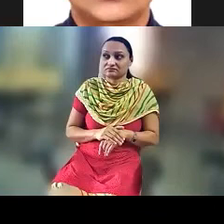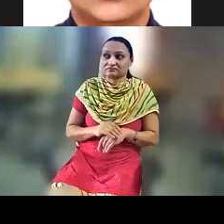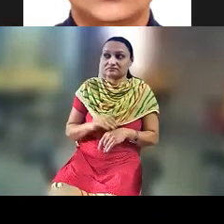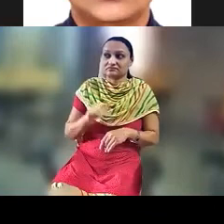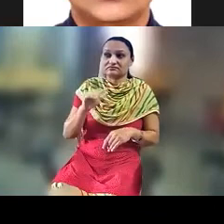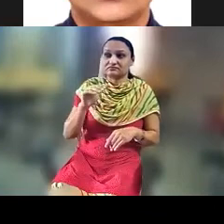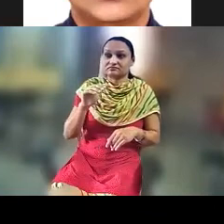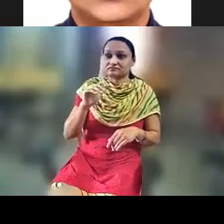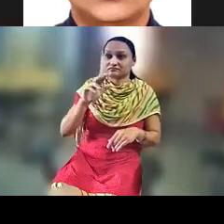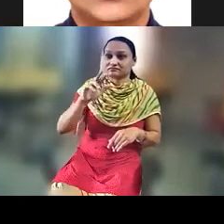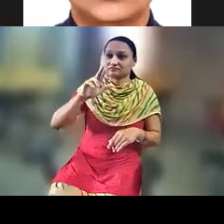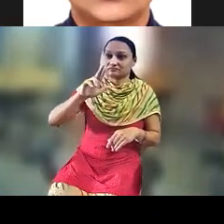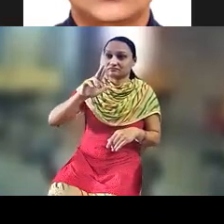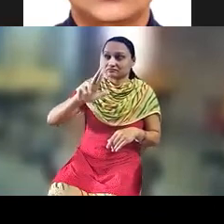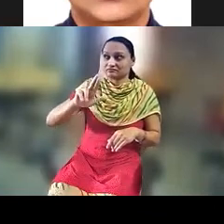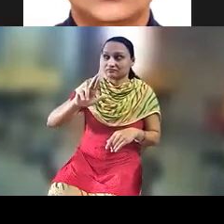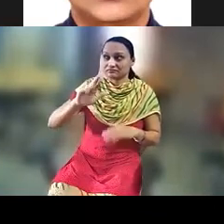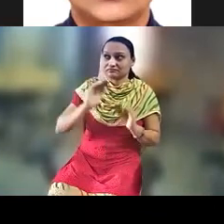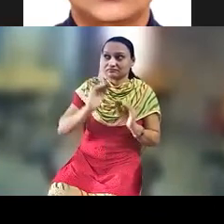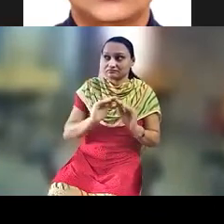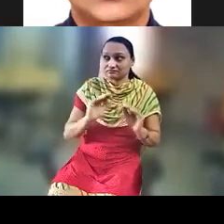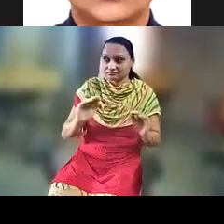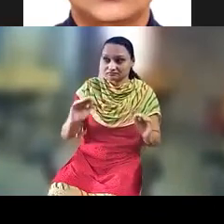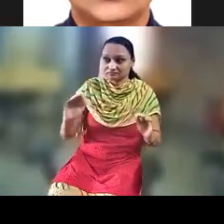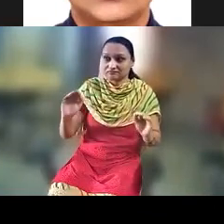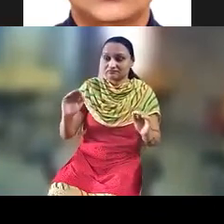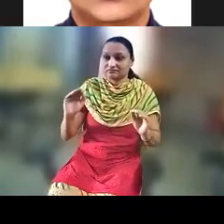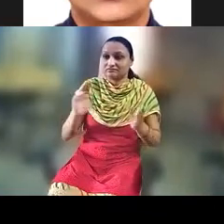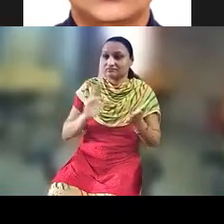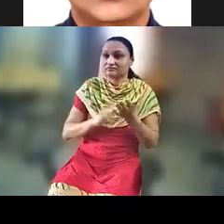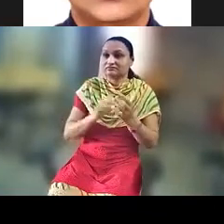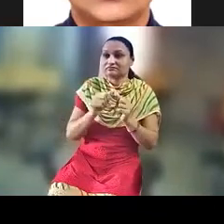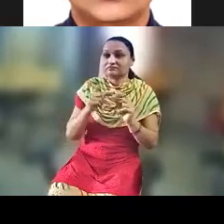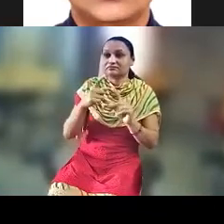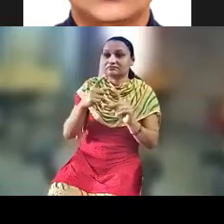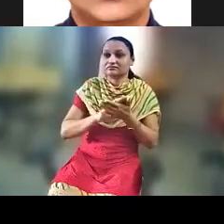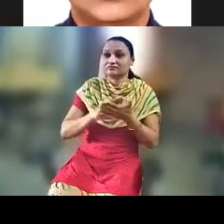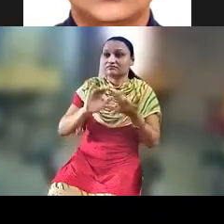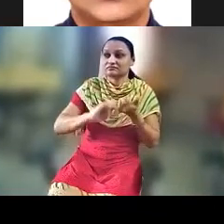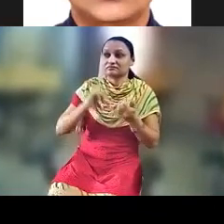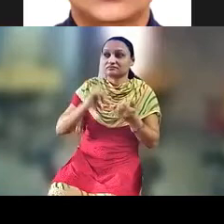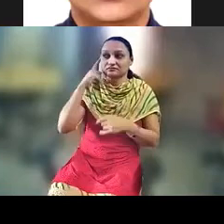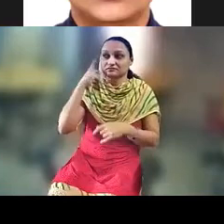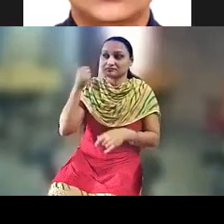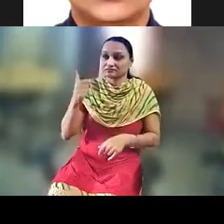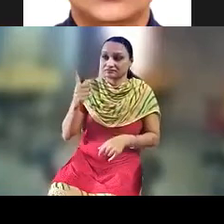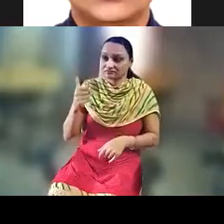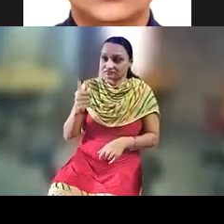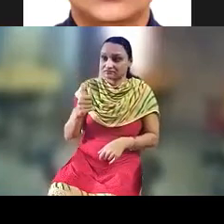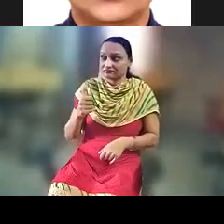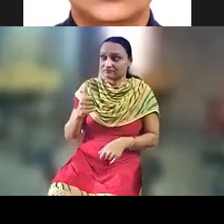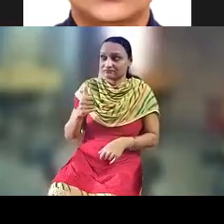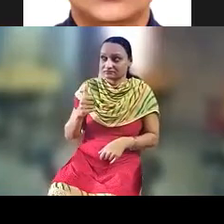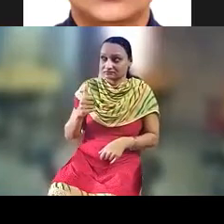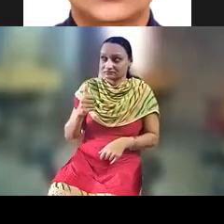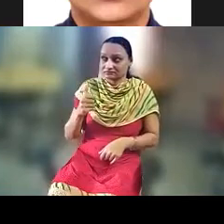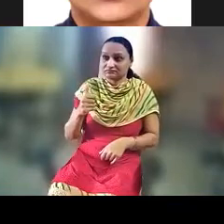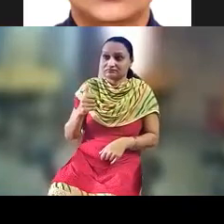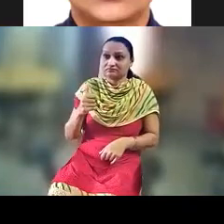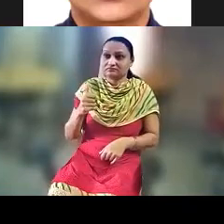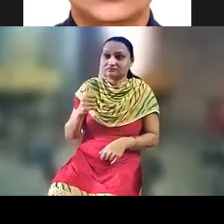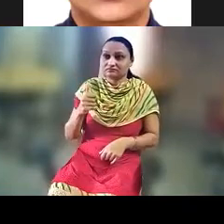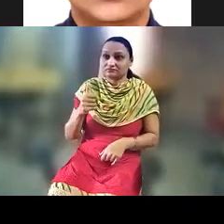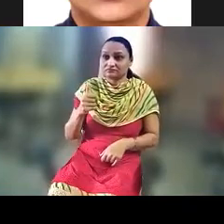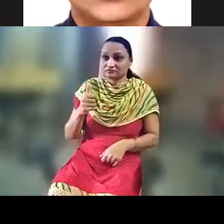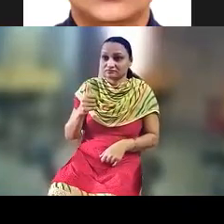जिनको मैथ नहीं आता। सो जो हमने बहुत सारे स्कूल्स में सर्वे किया था, अभी तो नहीं, कई